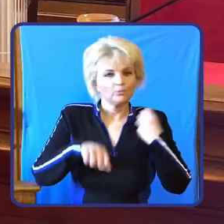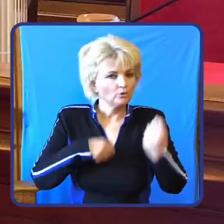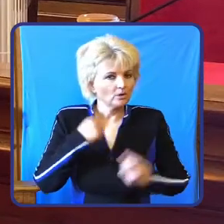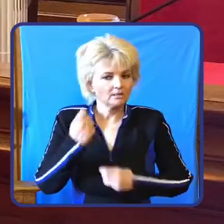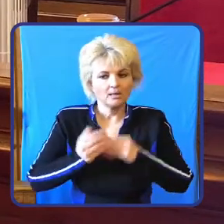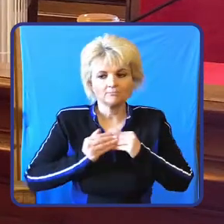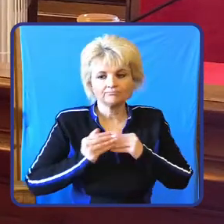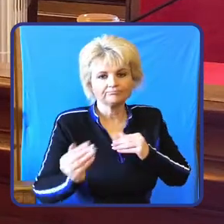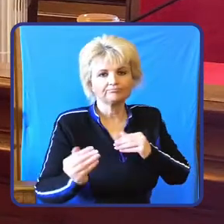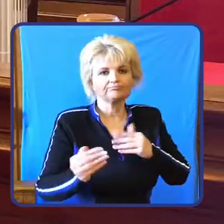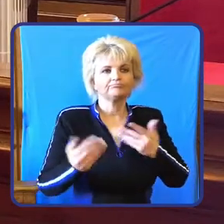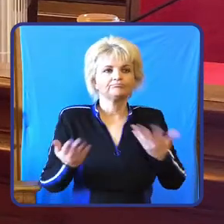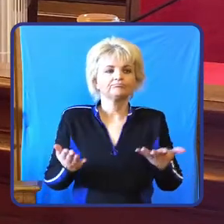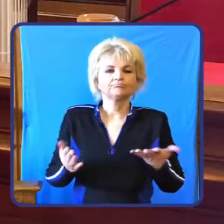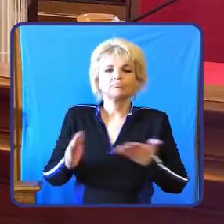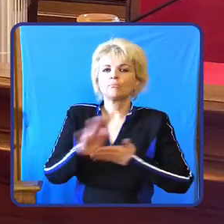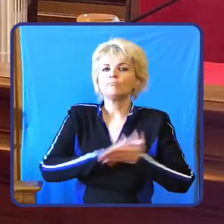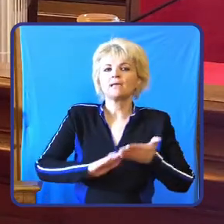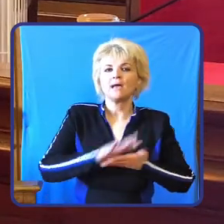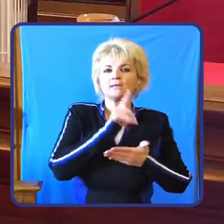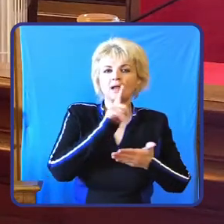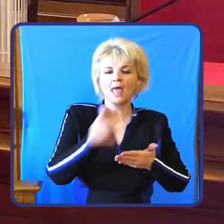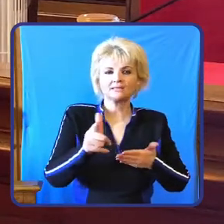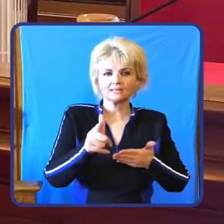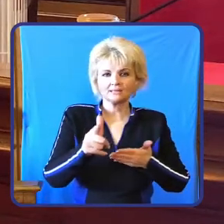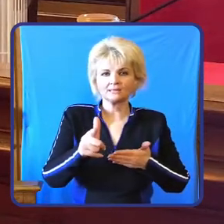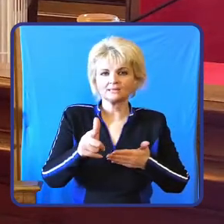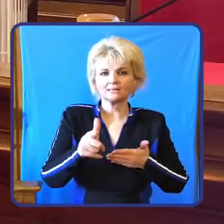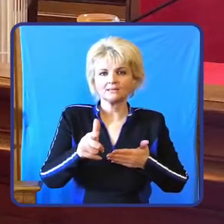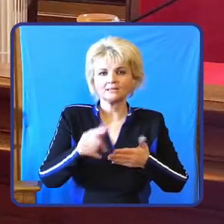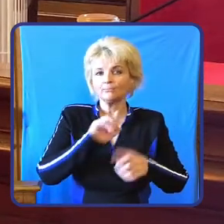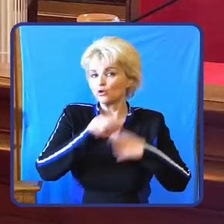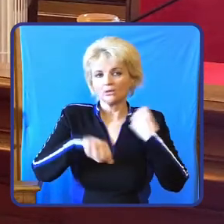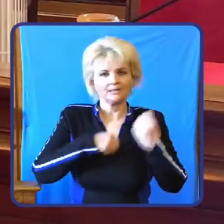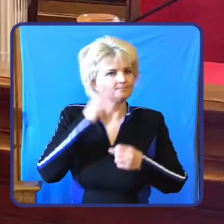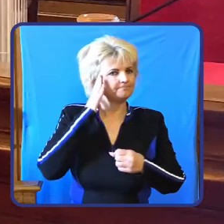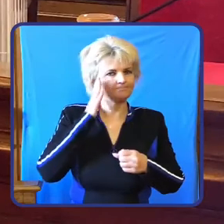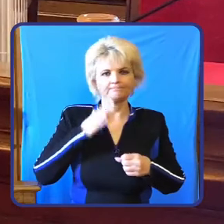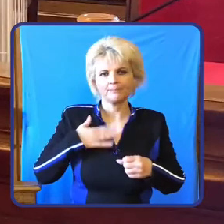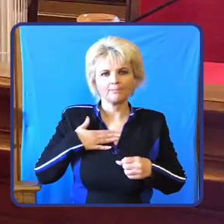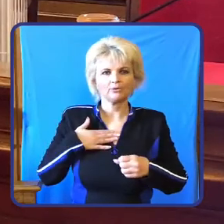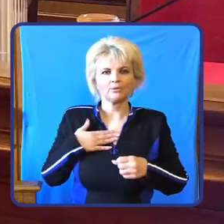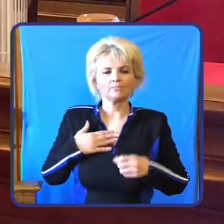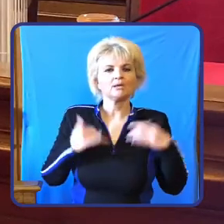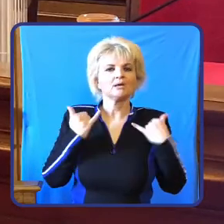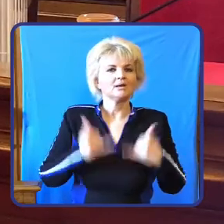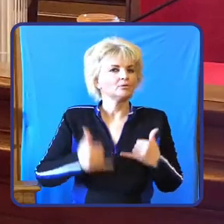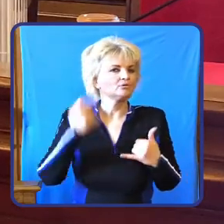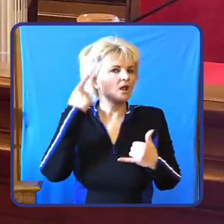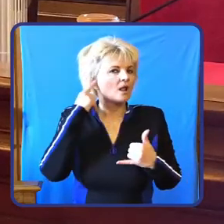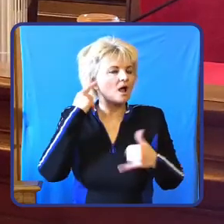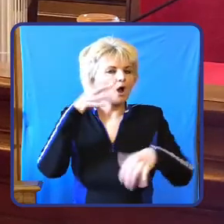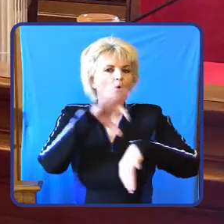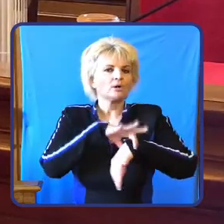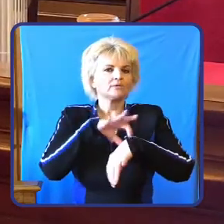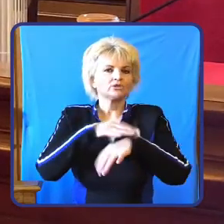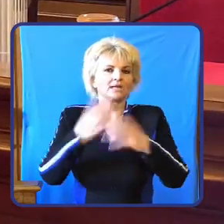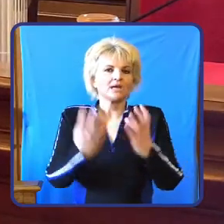egyáltalán milyen lesz a kifutása, azt még nem tudjuk előre. Ugye most hallható, hogy az orvosi